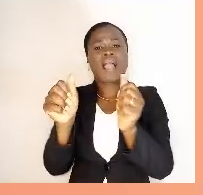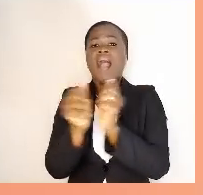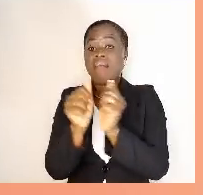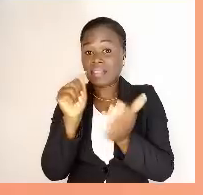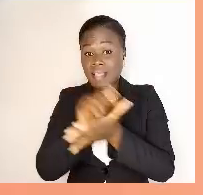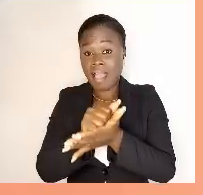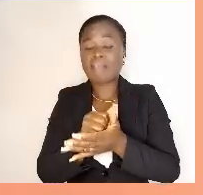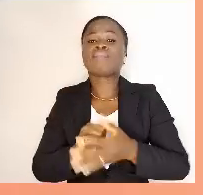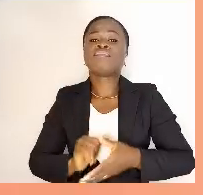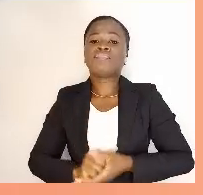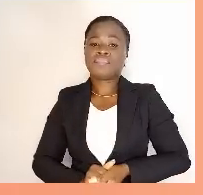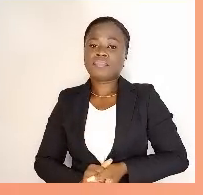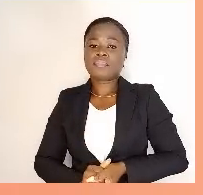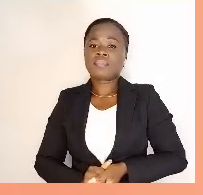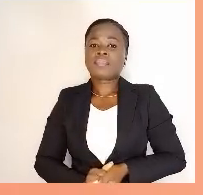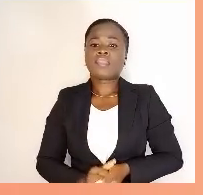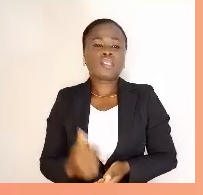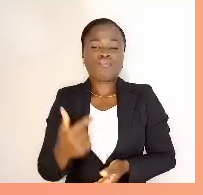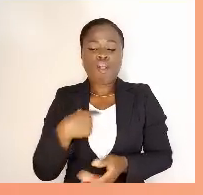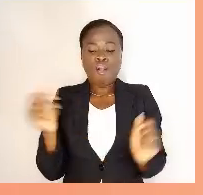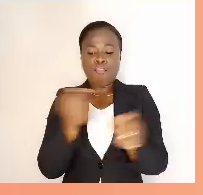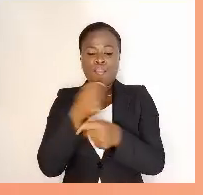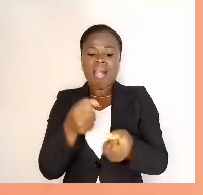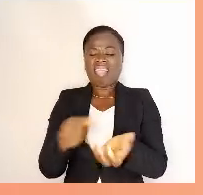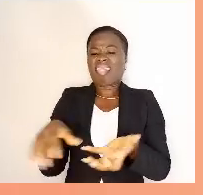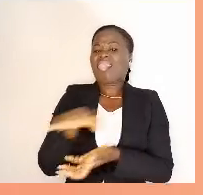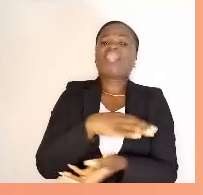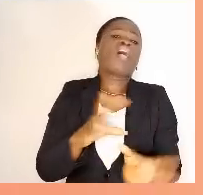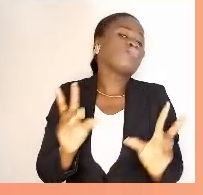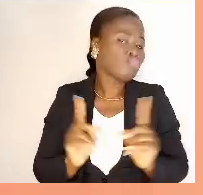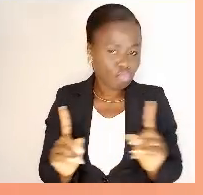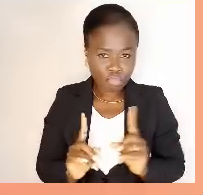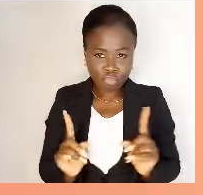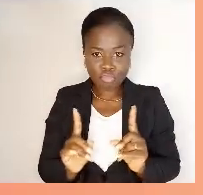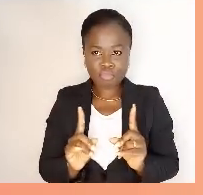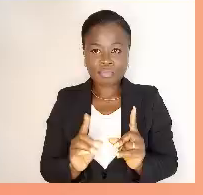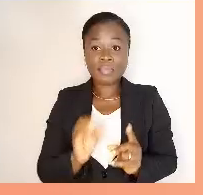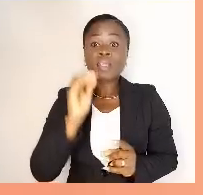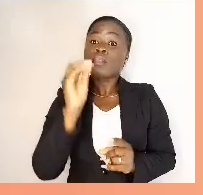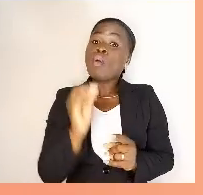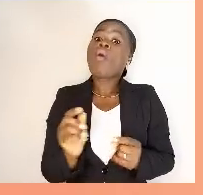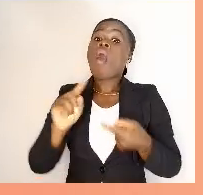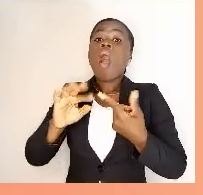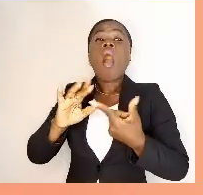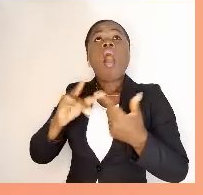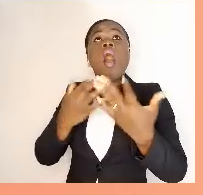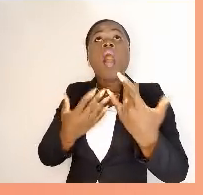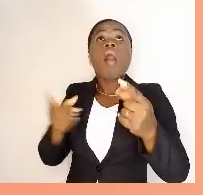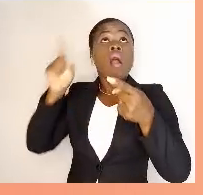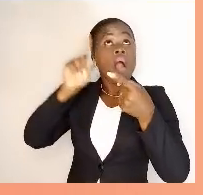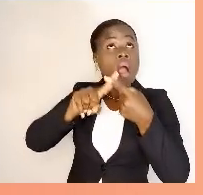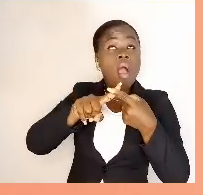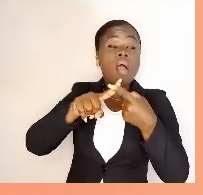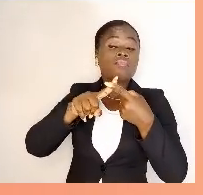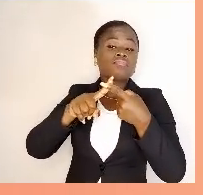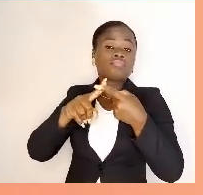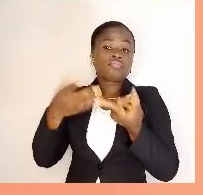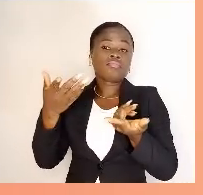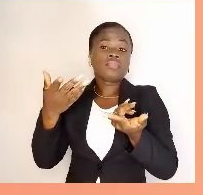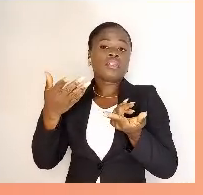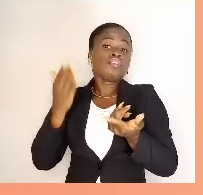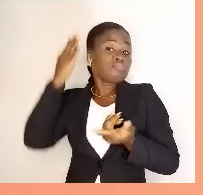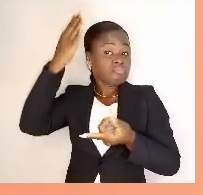faut perpétuer. Je ne saurais faire moins. Et d'ici la transmission du